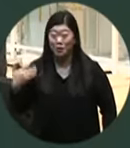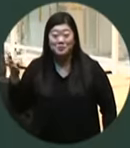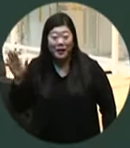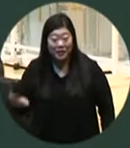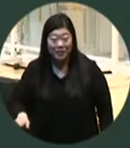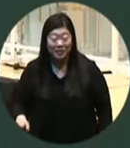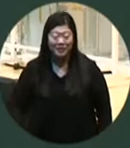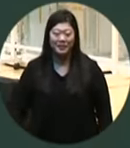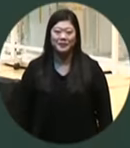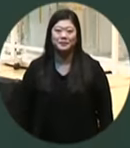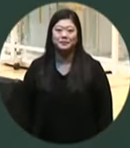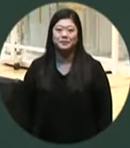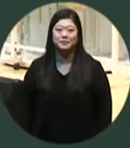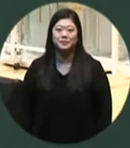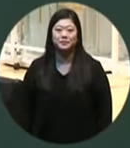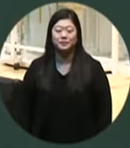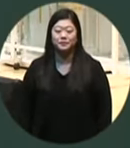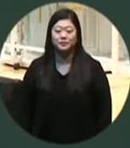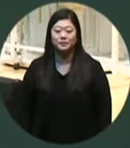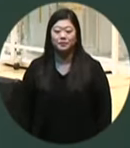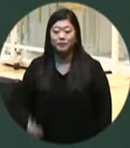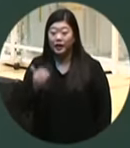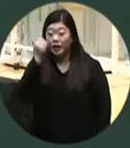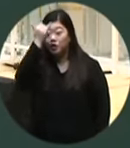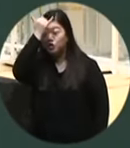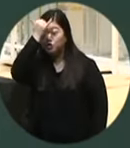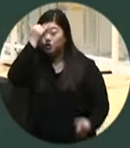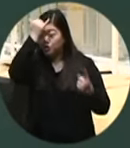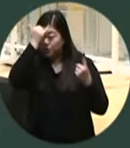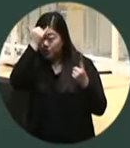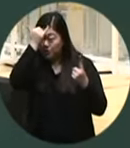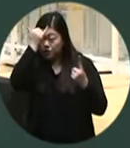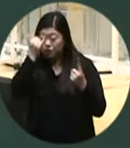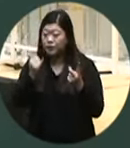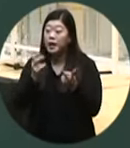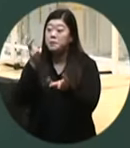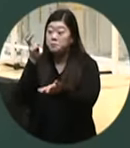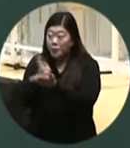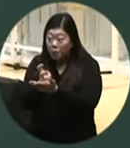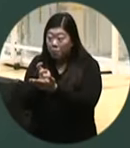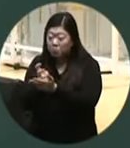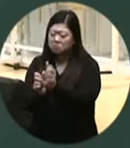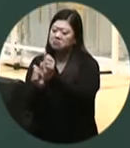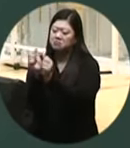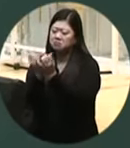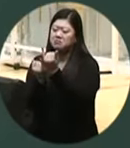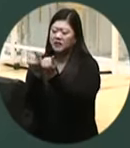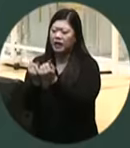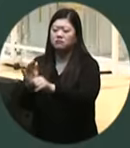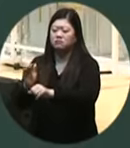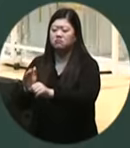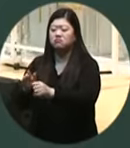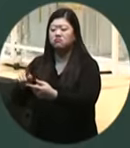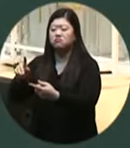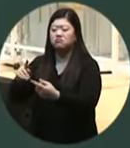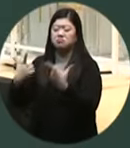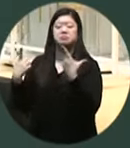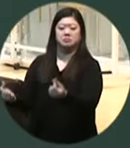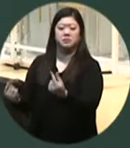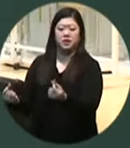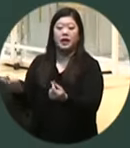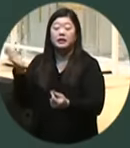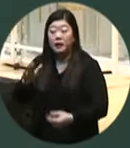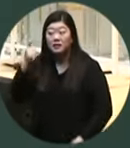being homosexual? 윤리적으로 법적으로 잘못 없음. Ethically, legally, there is nothing wrong.